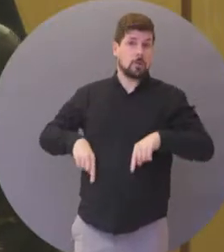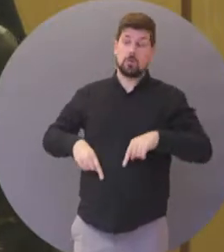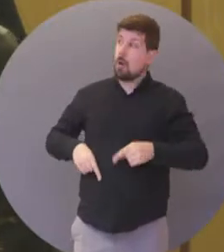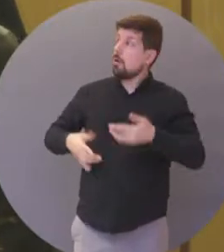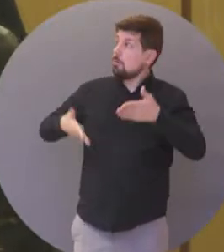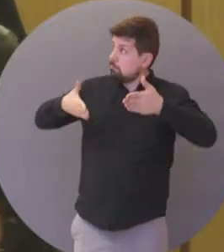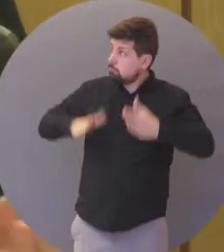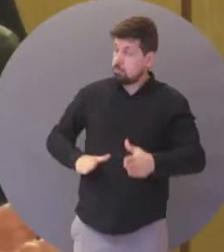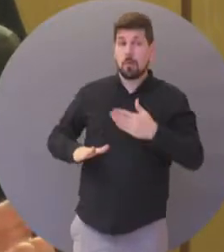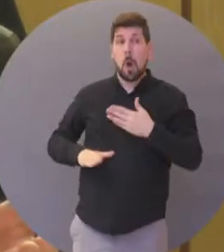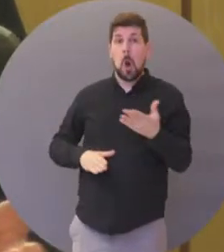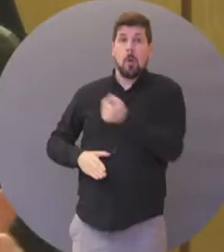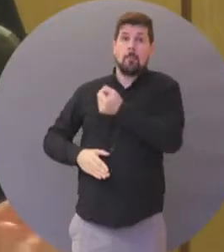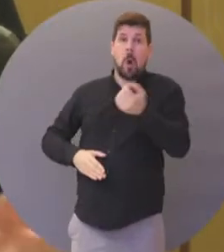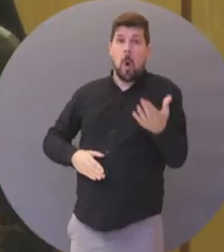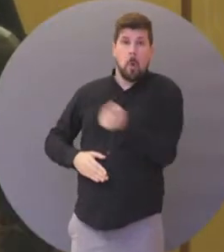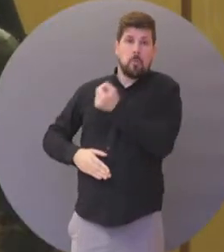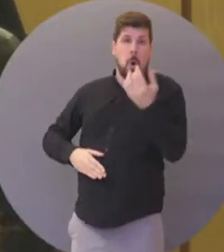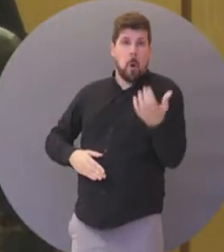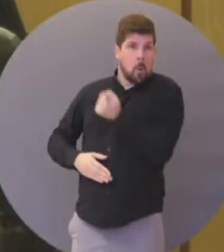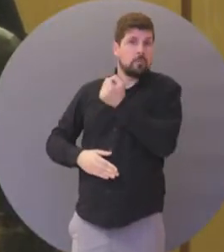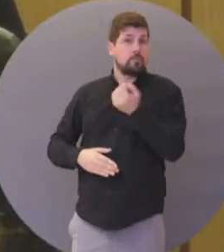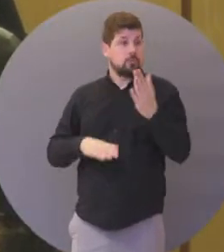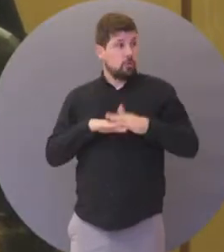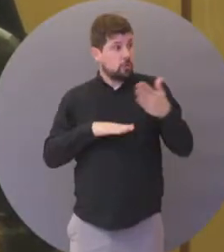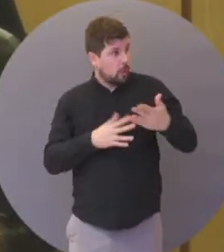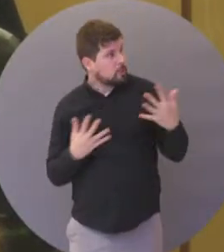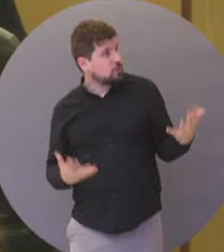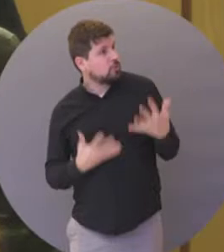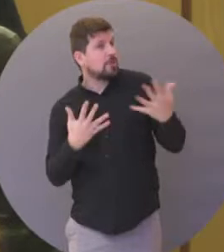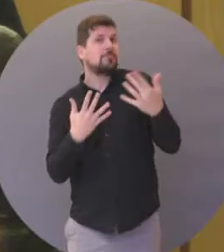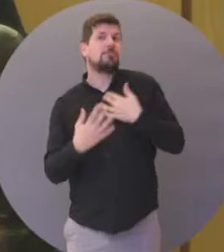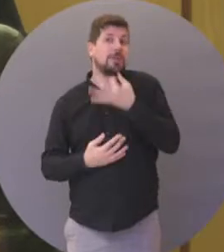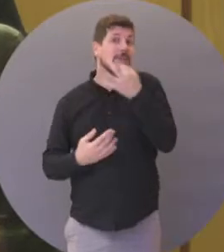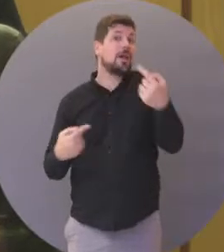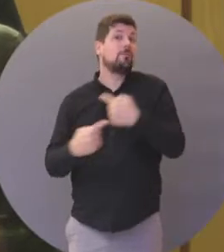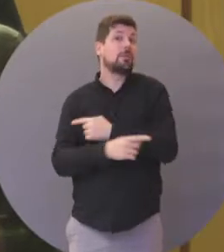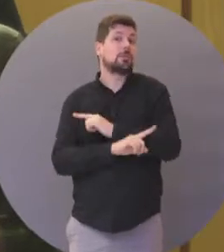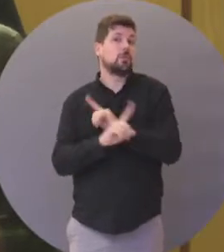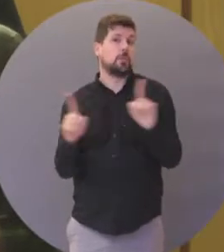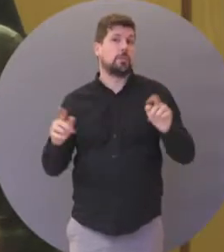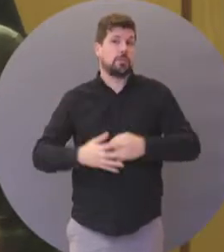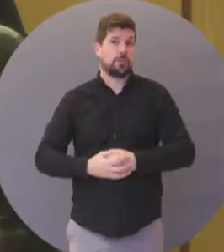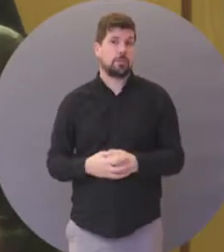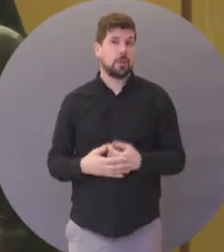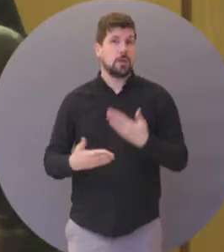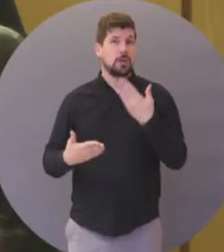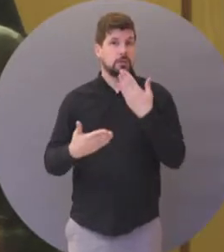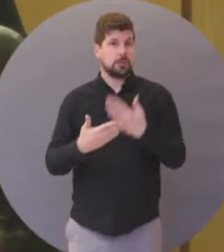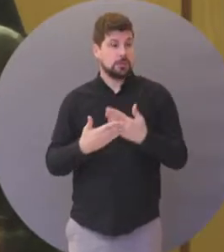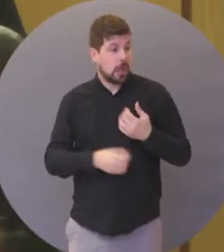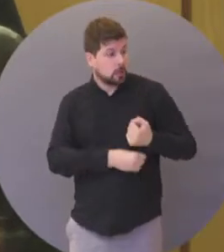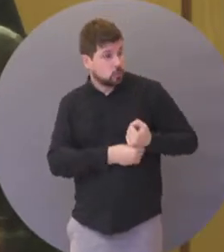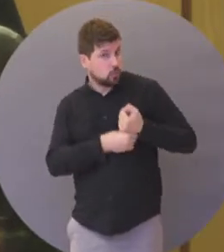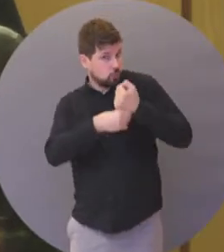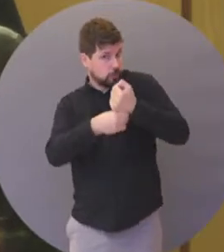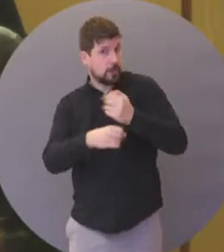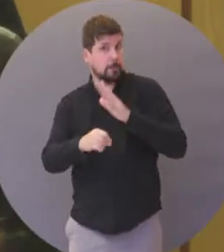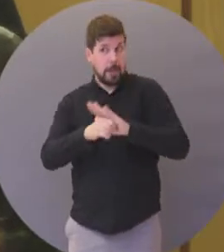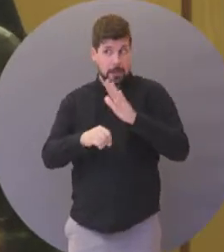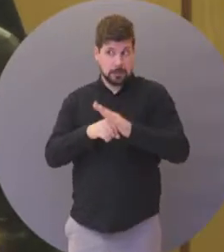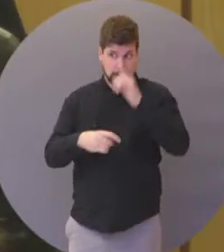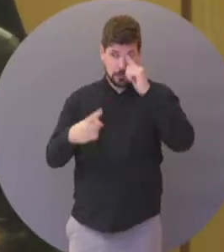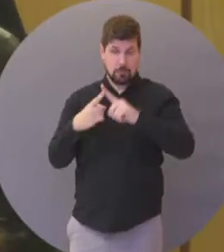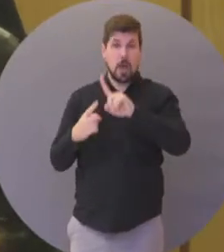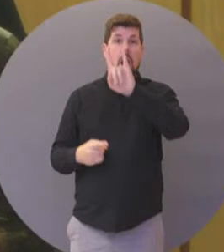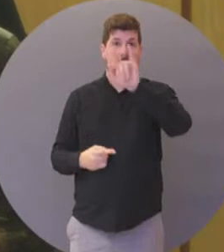vous soutenez puisque on n'entend pas le contraire ces choix de noms sont tiens au logement social en général